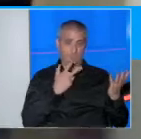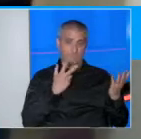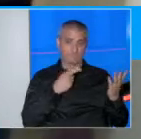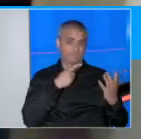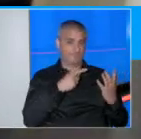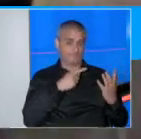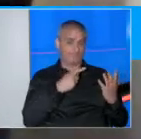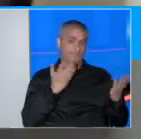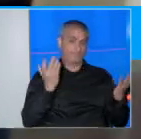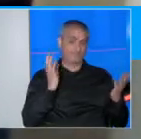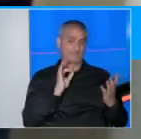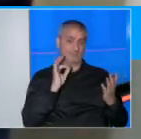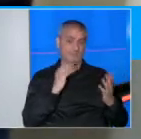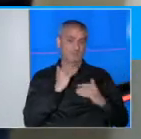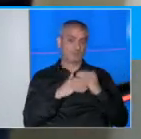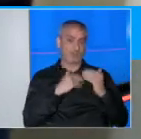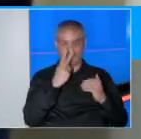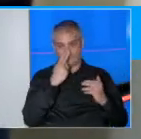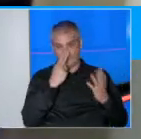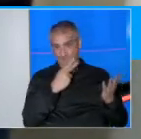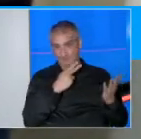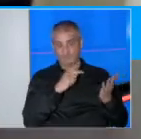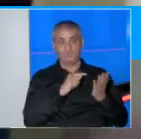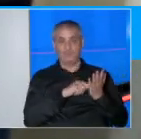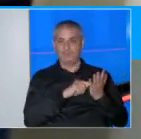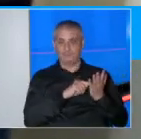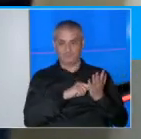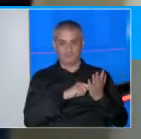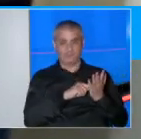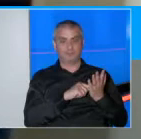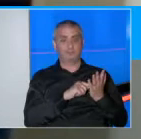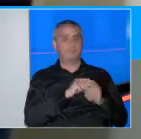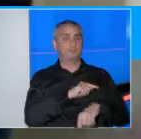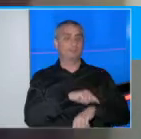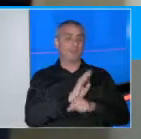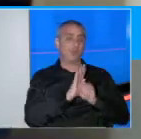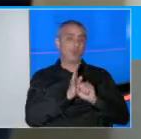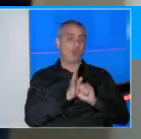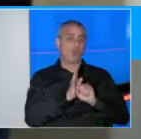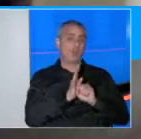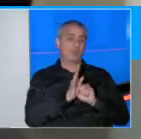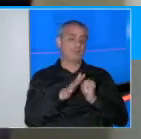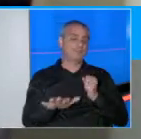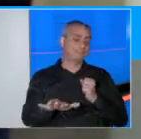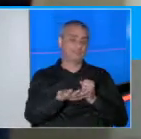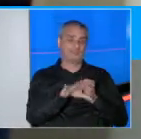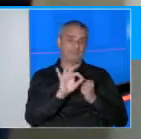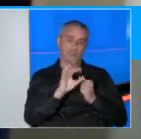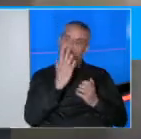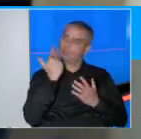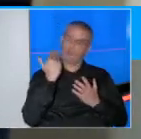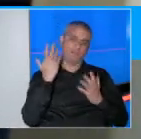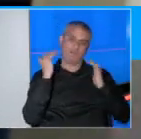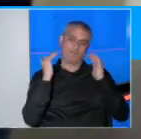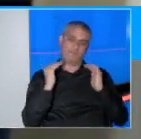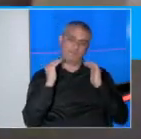הם בעצם עדיין בשלב ההתנסות, ולכן בזמן הקורונה מה שקרה זה שהסביבה שלהם הייתה